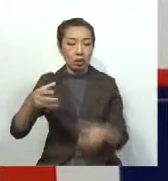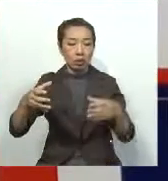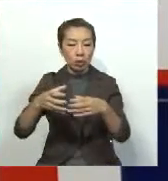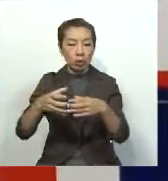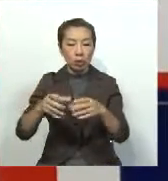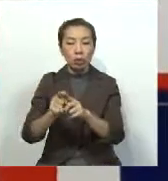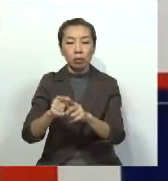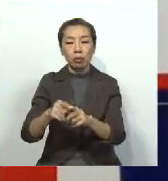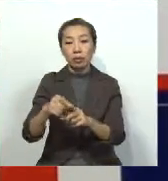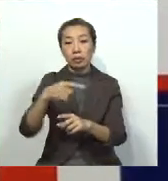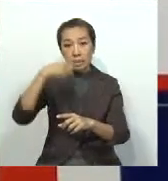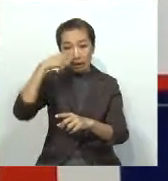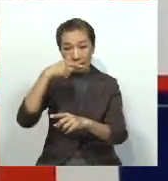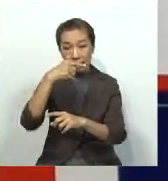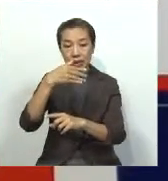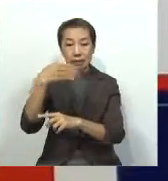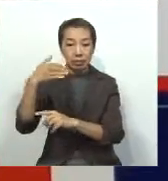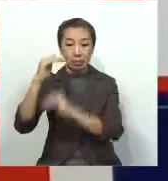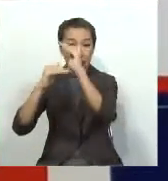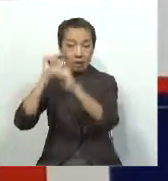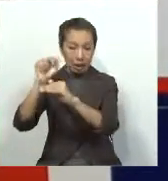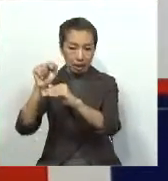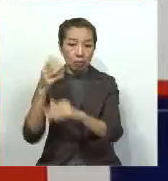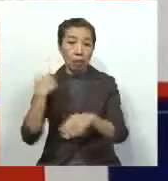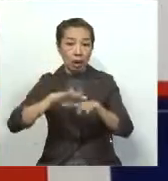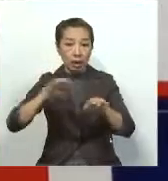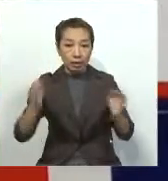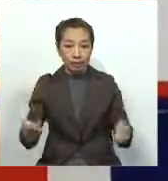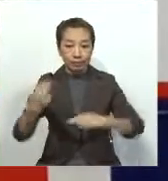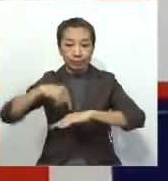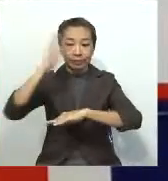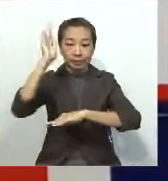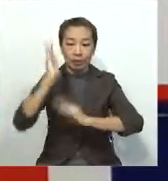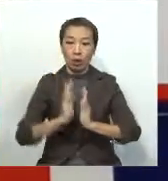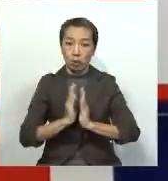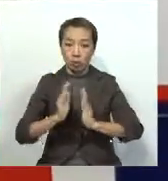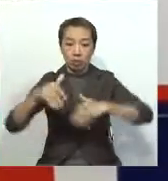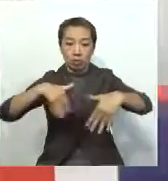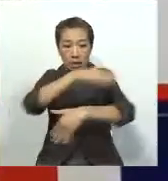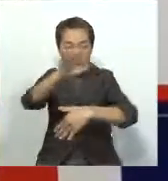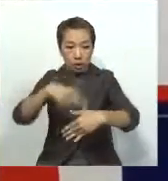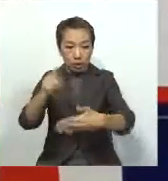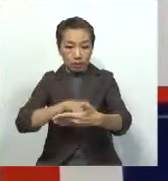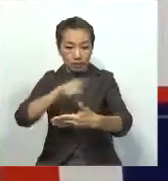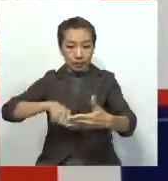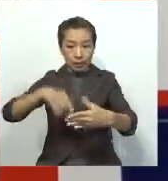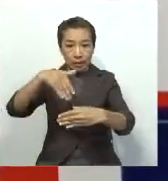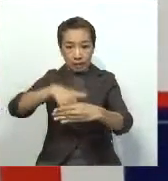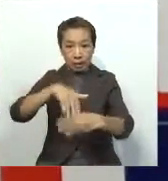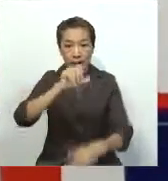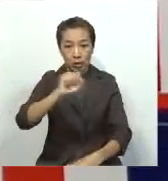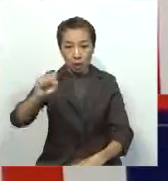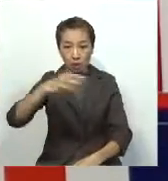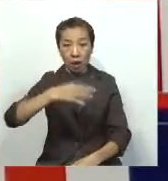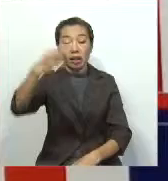าพรรคชาติไทยพัฒนานะครับเมื่อวานนี้ตั้งโต๊ะขอบคุณเสียงจากประชาชนแล้วก็ได้บอกว่าท่าทีของพรรคนั้นตอนนี้